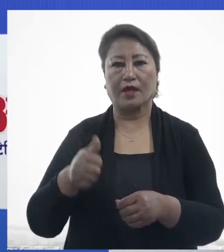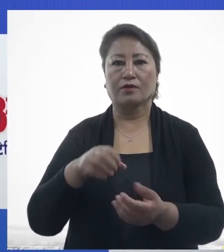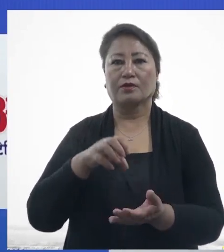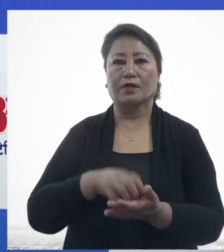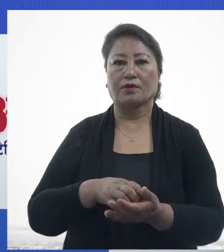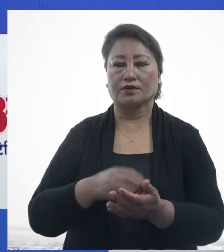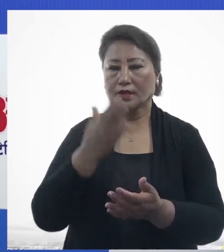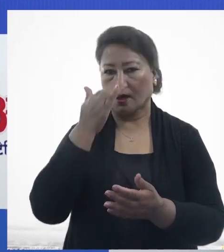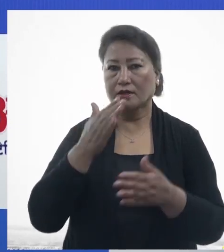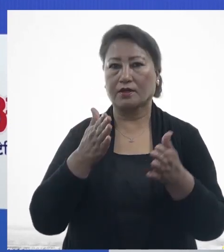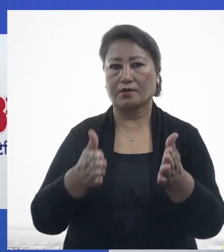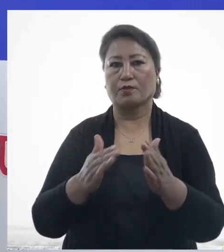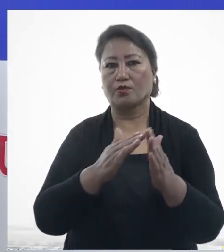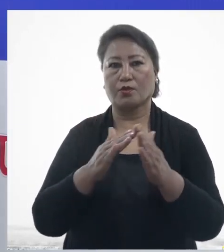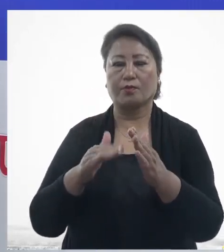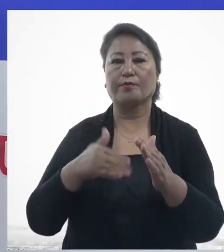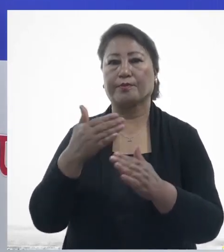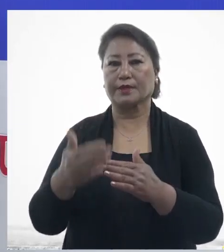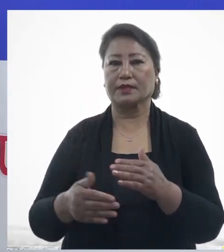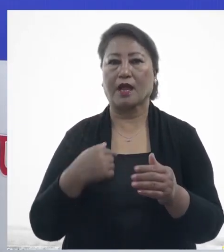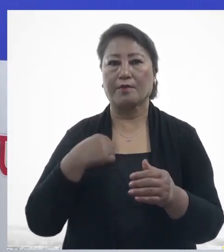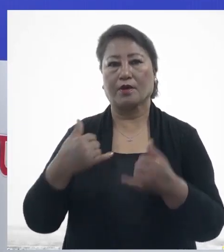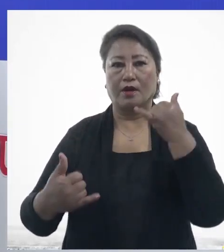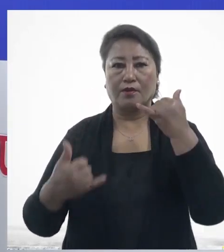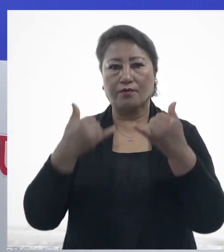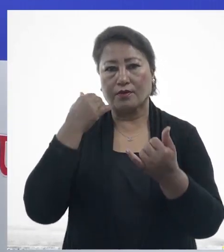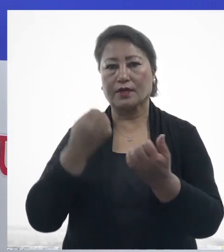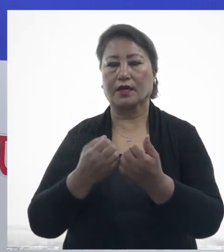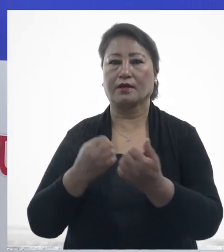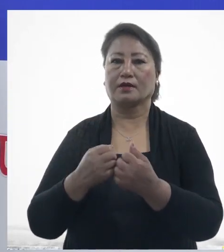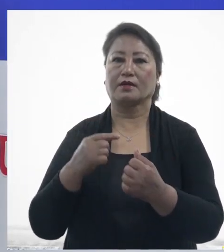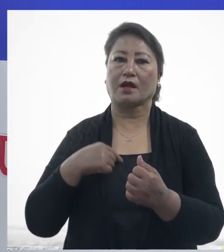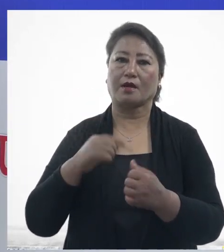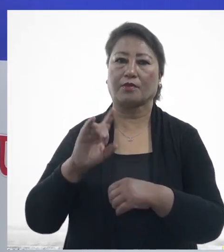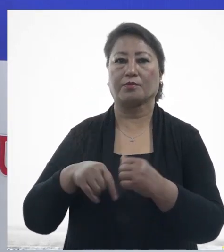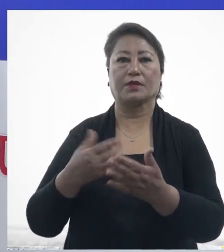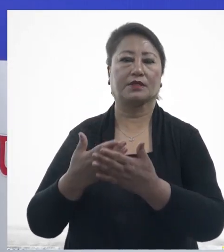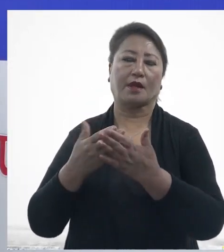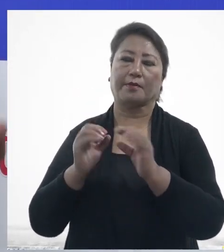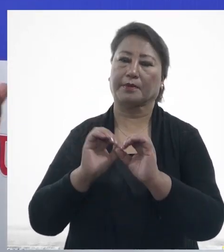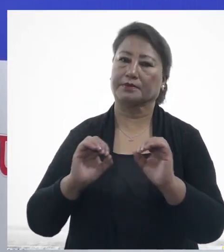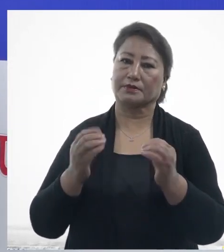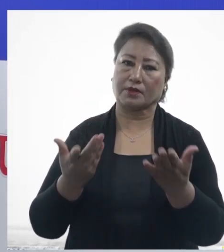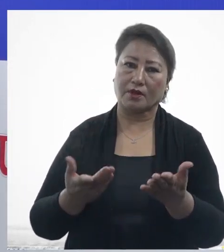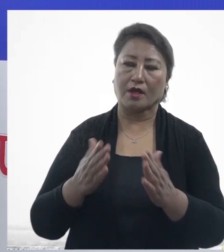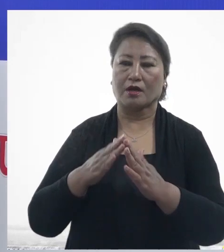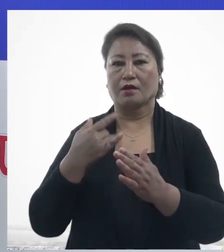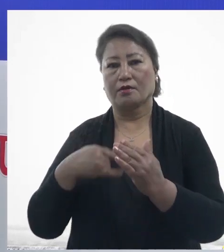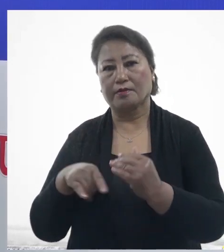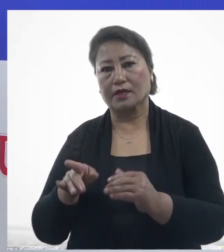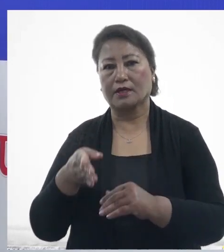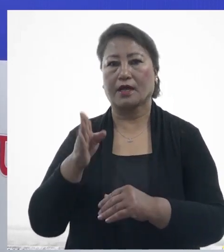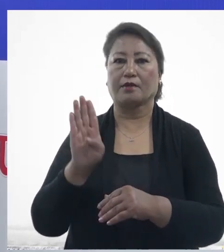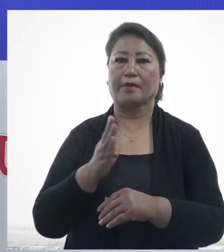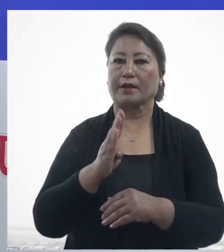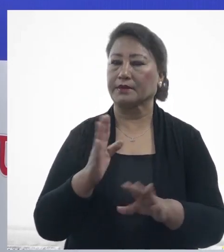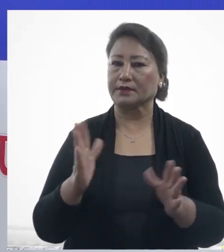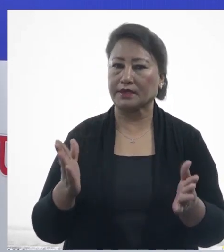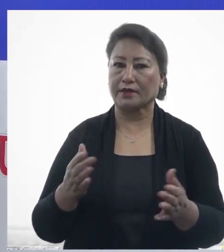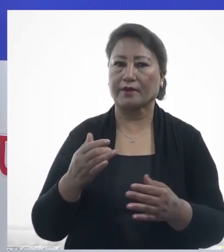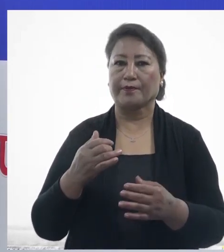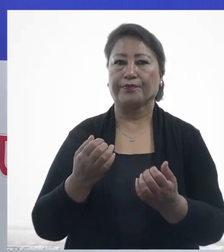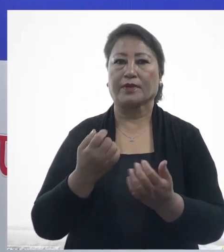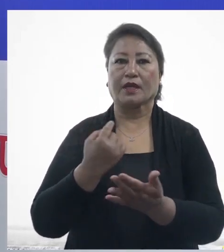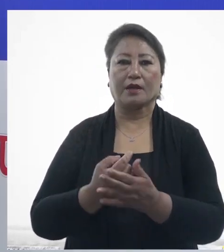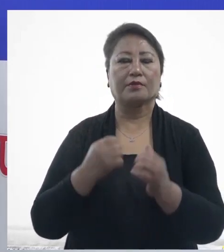किनभने भूकम्पपछि चाहिँ थुप्रो मान्छेहरूले चाहिँ हामीलाई कल गरेर हाम्रो चाहिँ अब रिहाब सकियो अब हाम्रो उपचार भयो अब हामीले चाहिँ घरको फर्केर जाने वातावरण बनेन काठमाडौँमै कतै